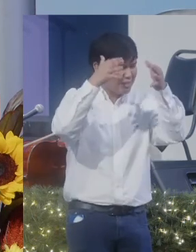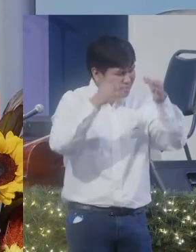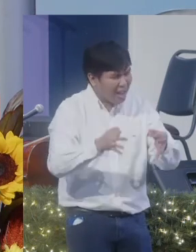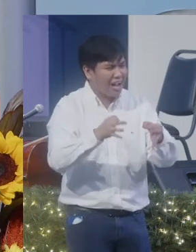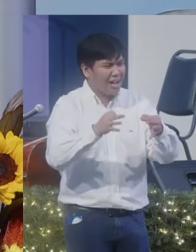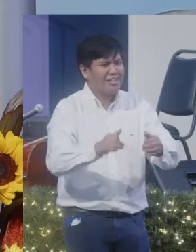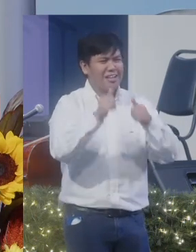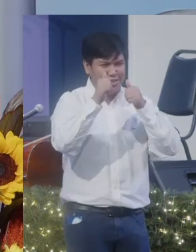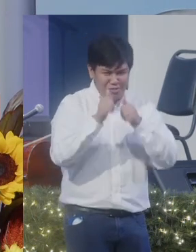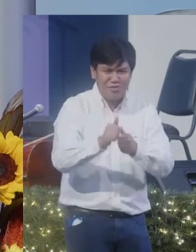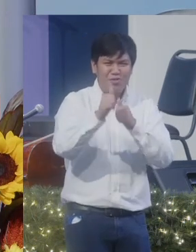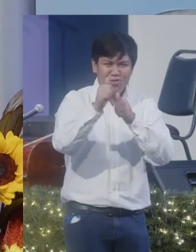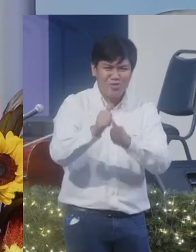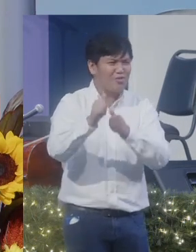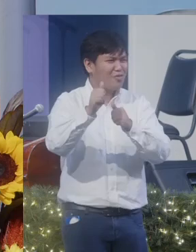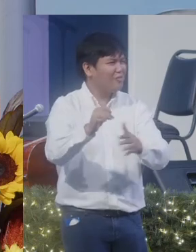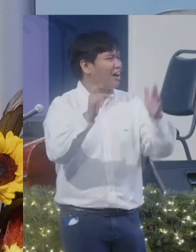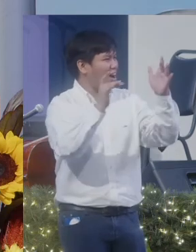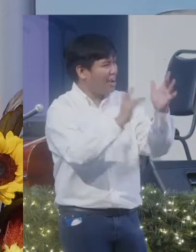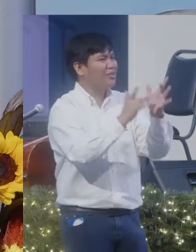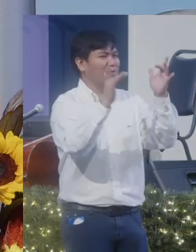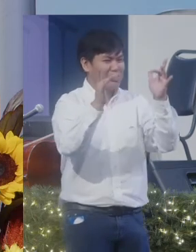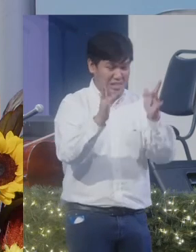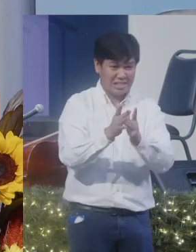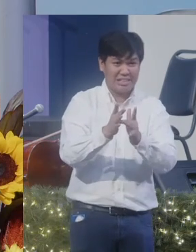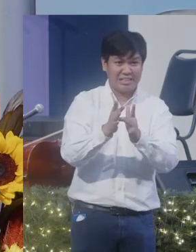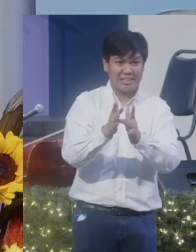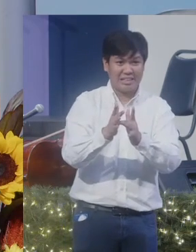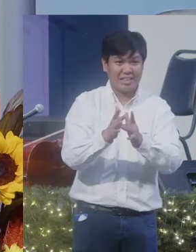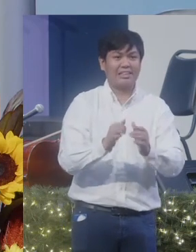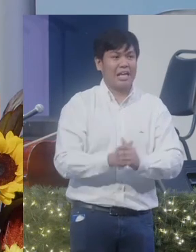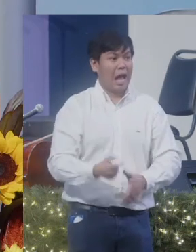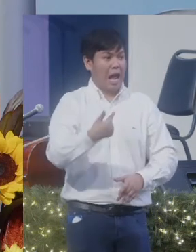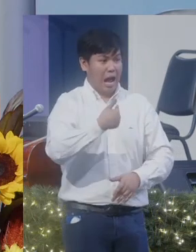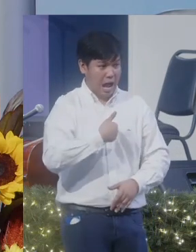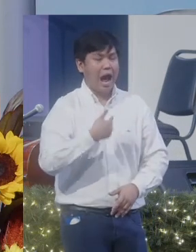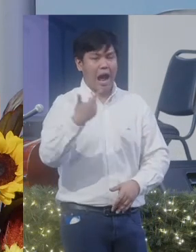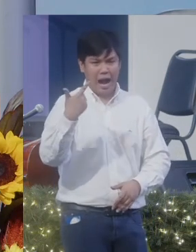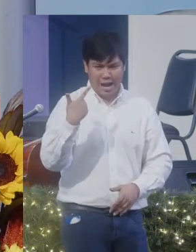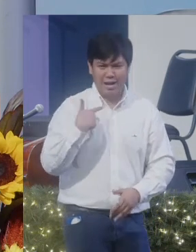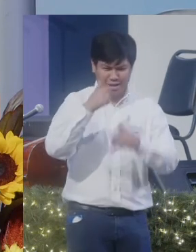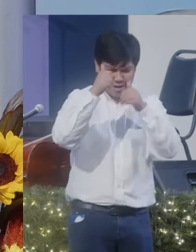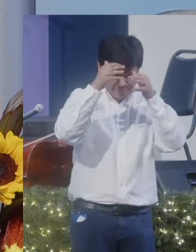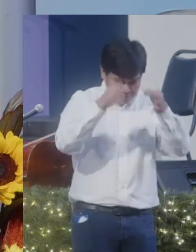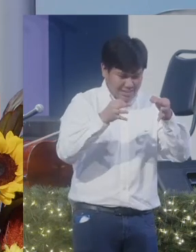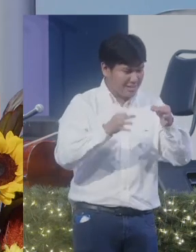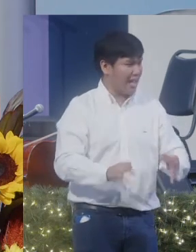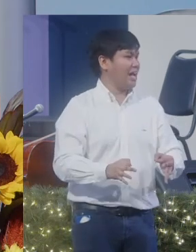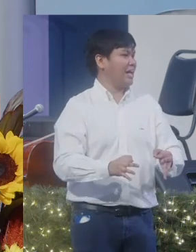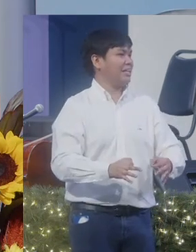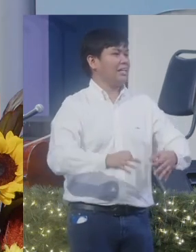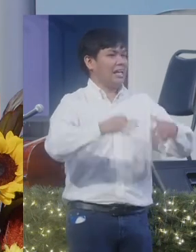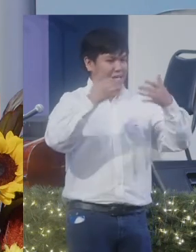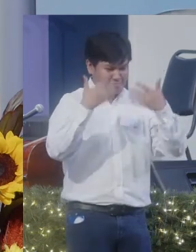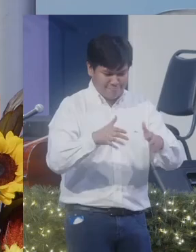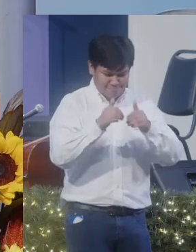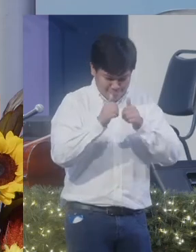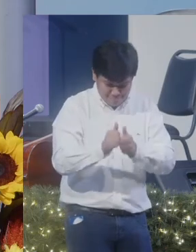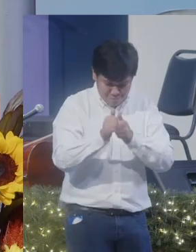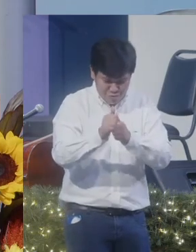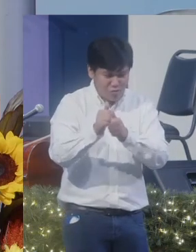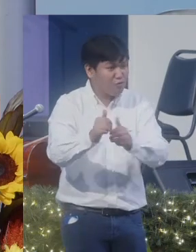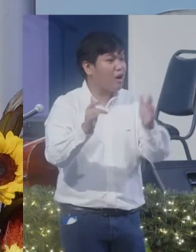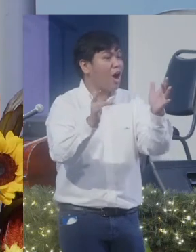have decided to follow Jesus. I have